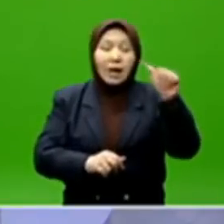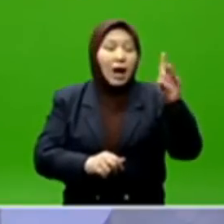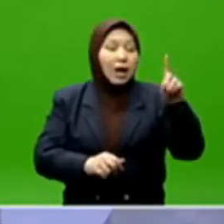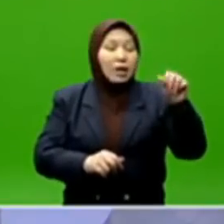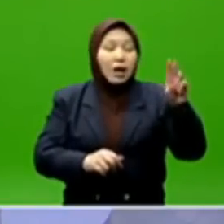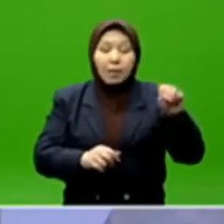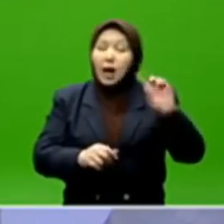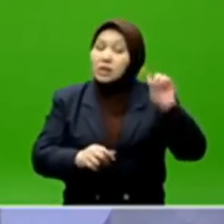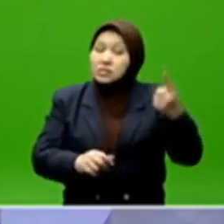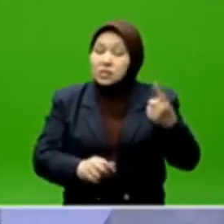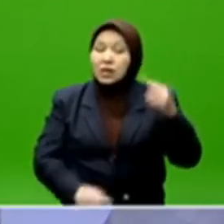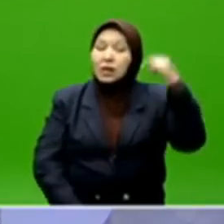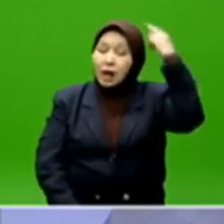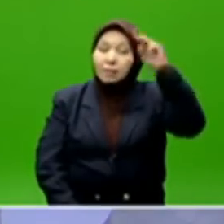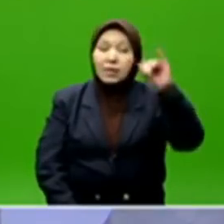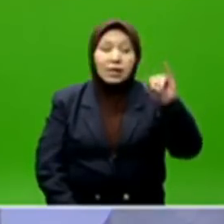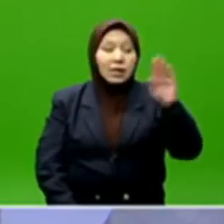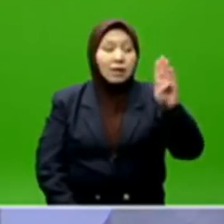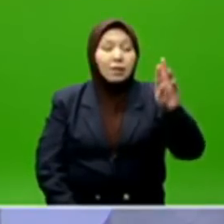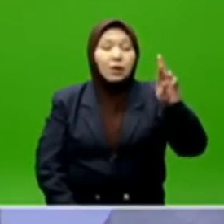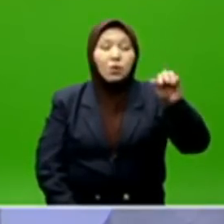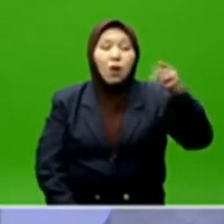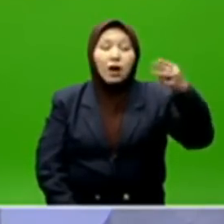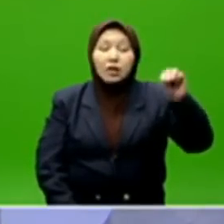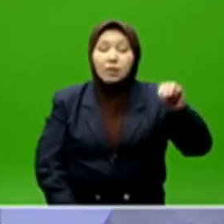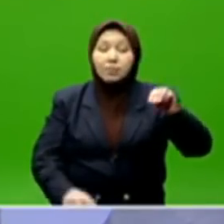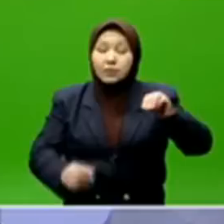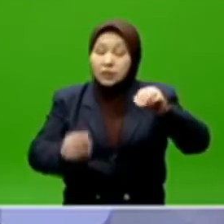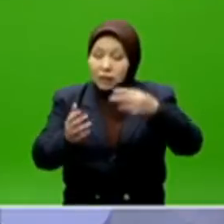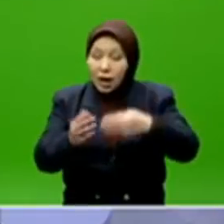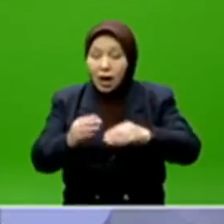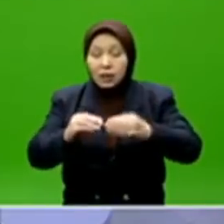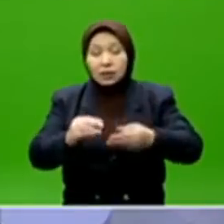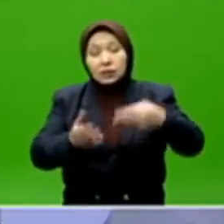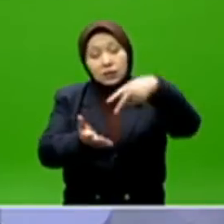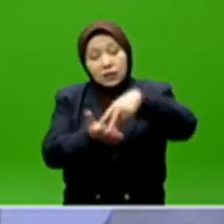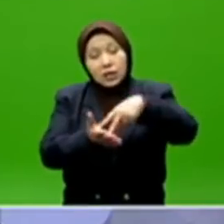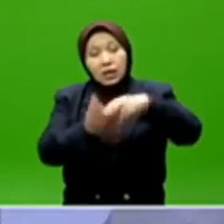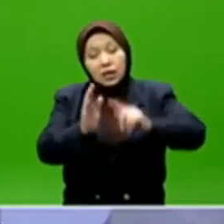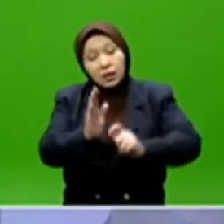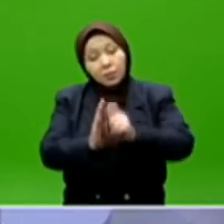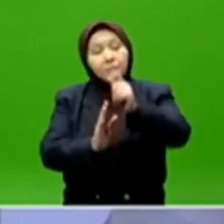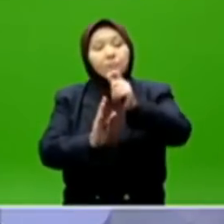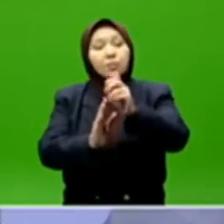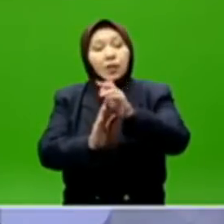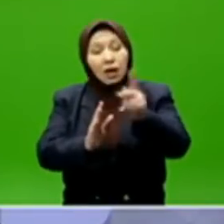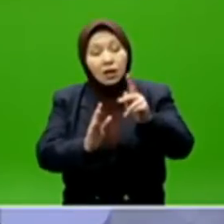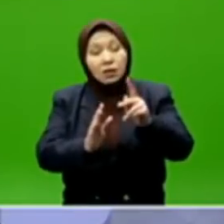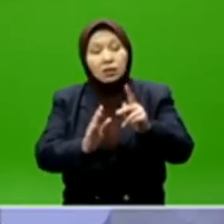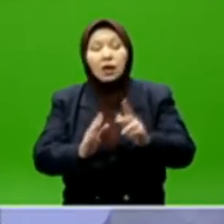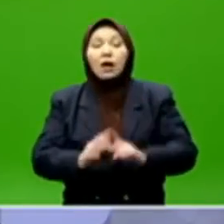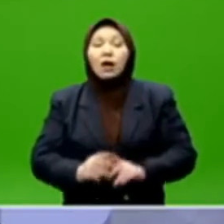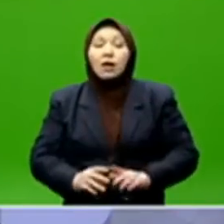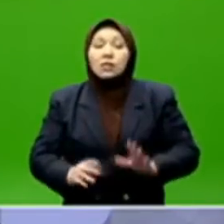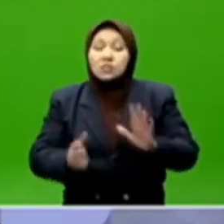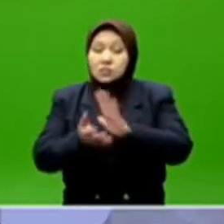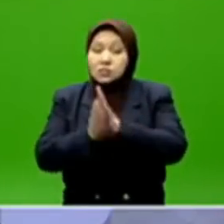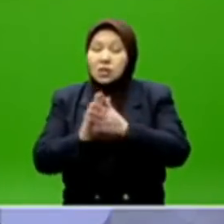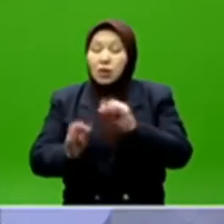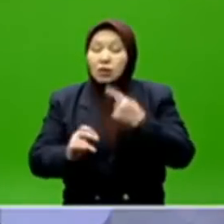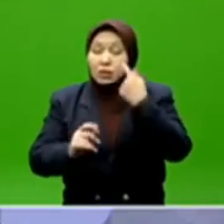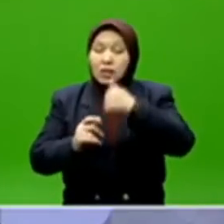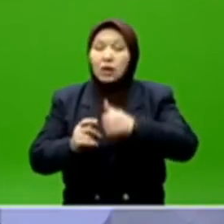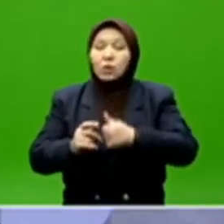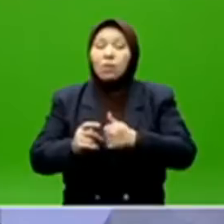Nabi Ibrahim meninggikan yarfa'u ya, ketika kita lihat dalam surah Al-Baqarah sebelum ini. Jadi ini